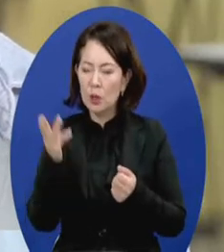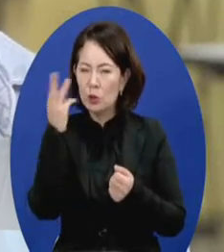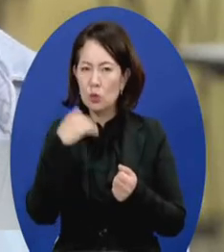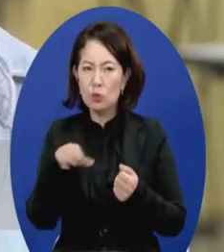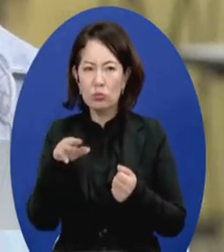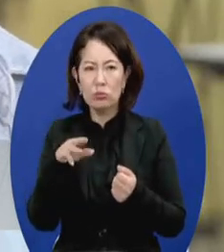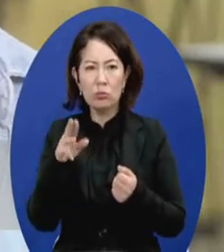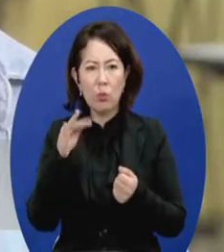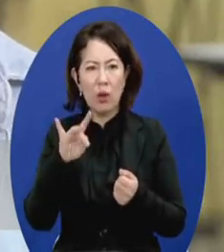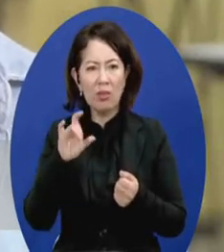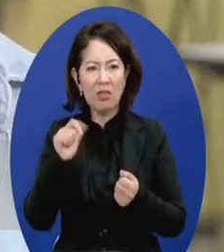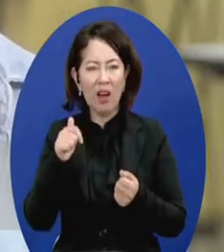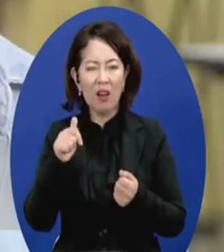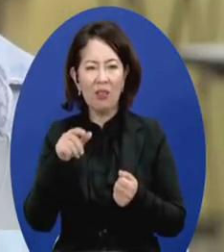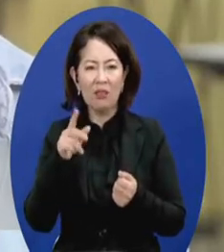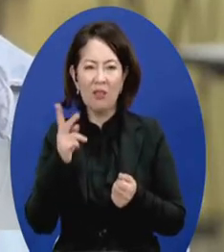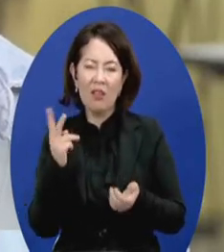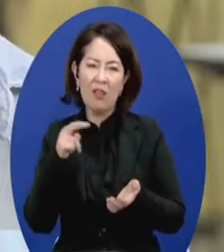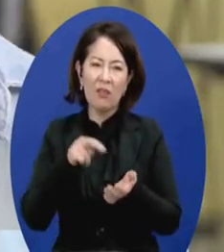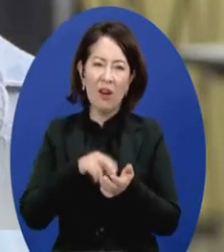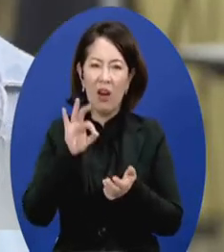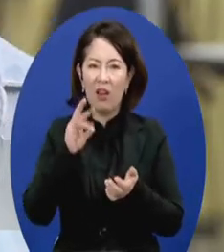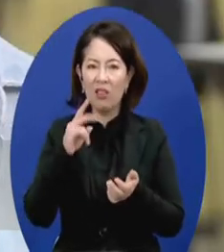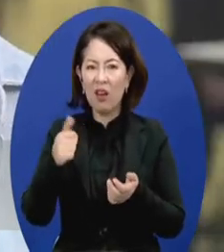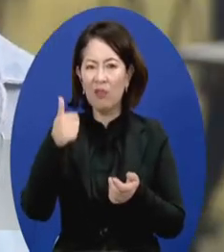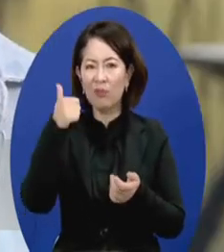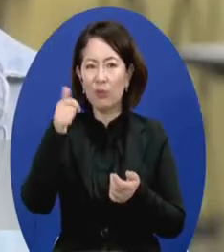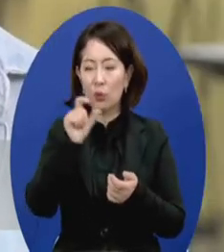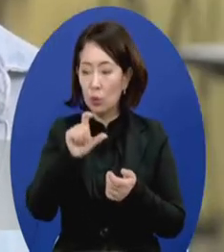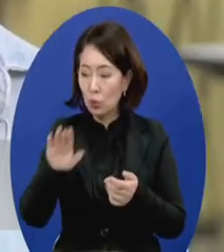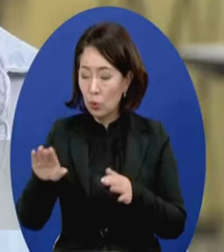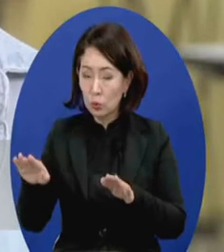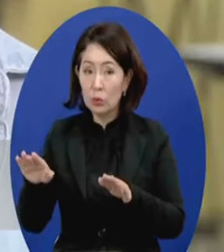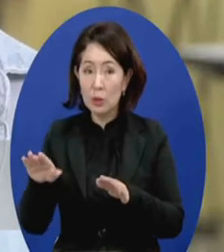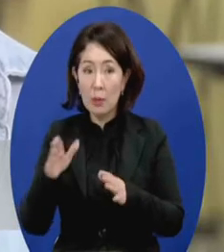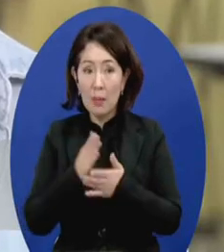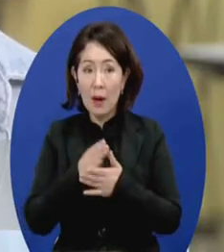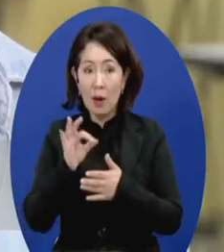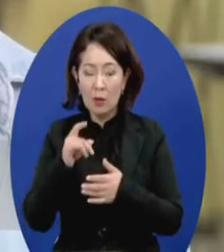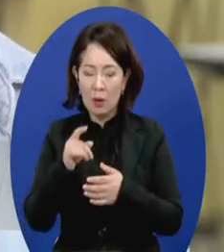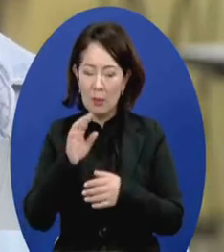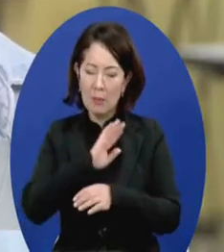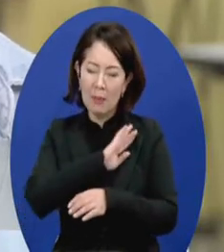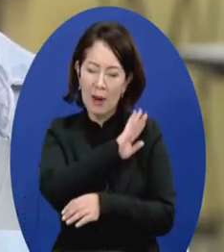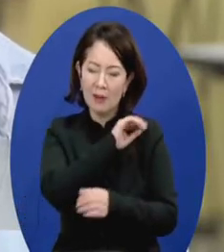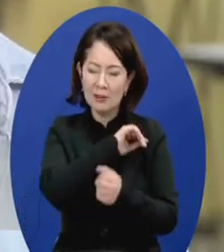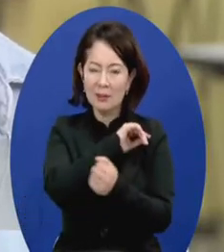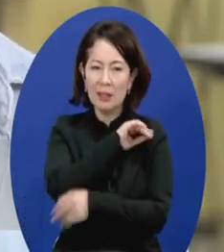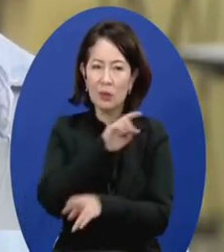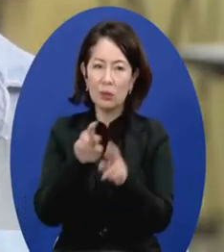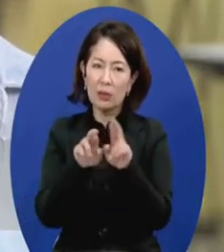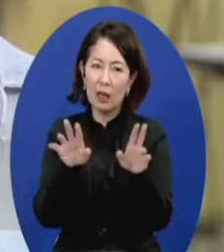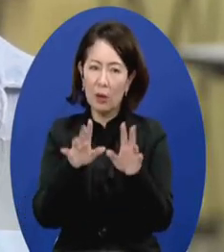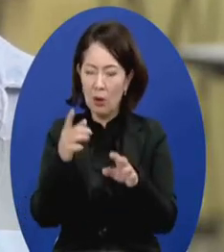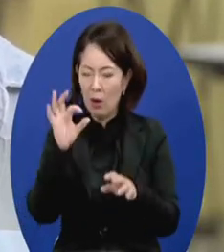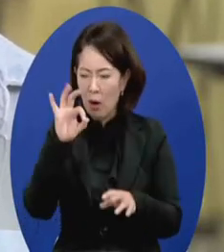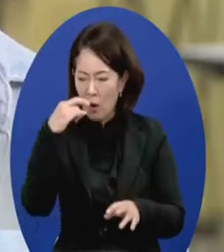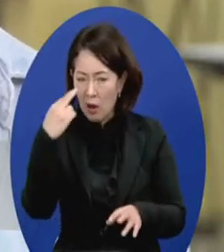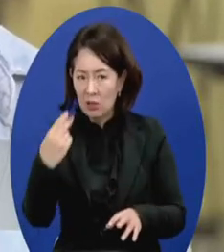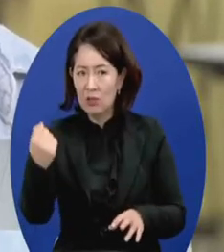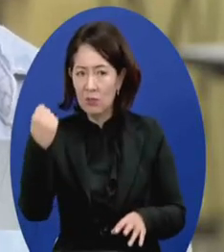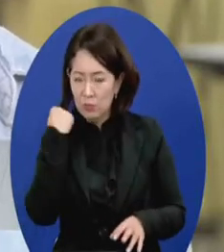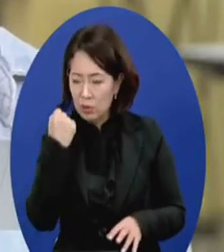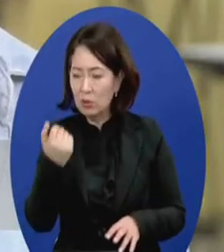мундаг конкурстай тий өндөр он авч чадсан хүүхдүүдийг баян ядуугаар нь ялгалгүйгээр үнэхээр онц сурч чадсан